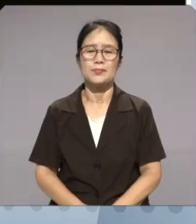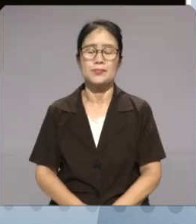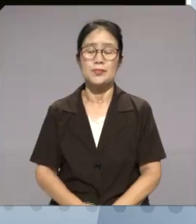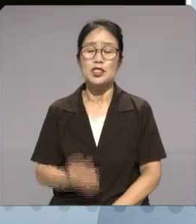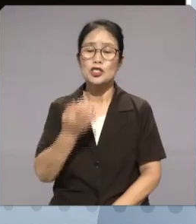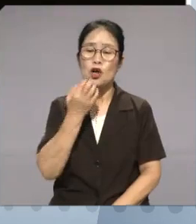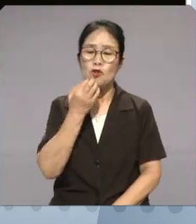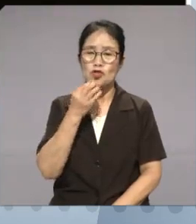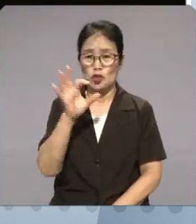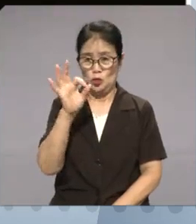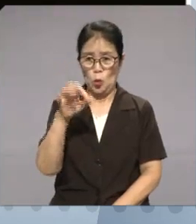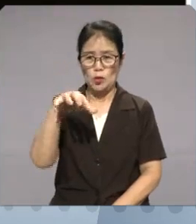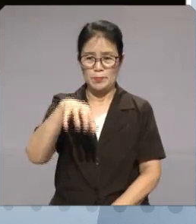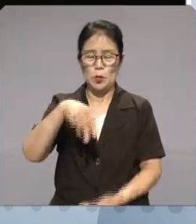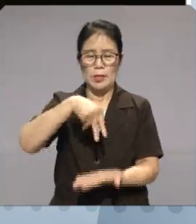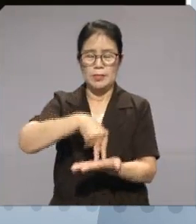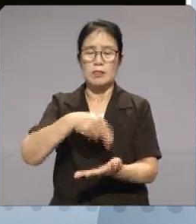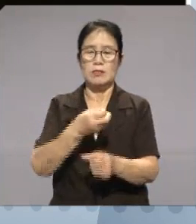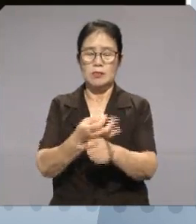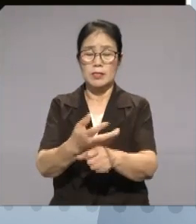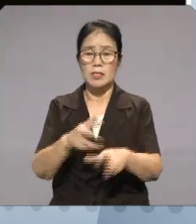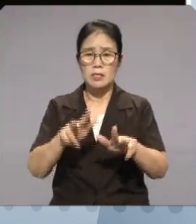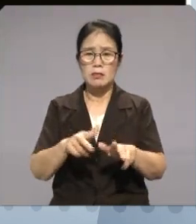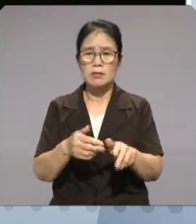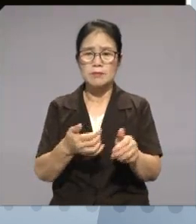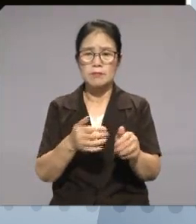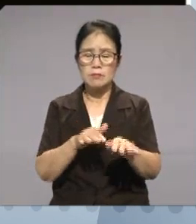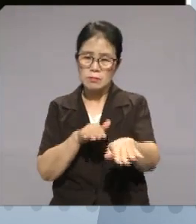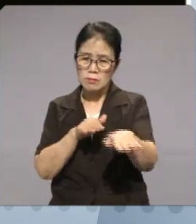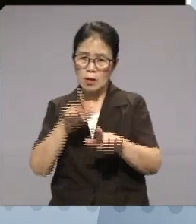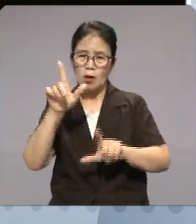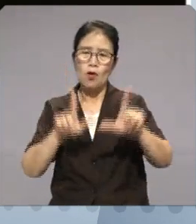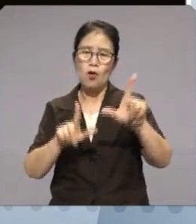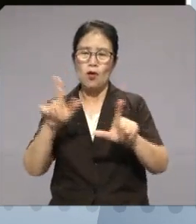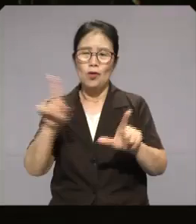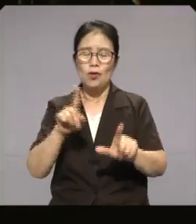네, 서울요금소에 나와 있습니다. 네, 현재 차량의 흐름은 어떻습니까?